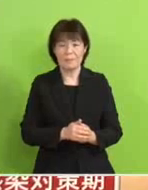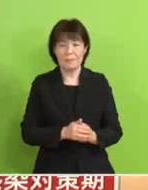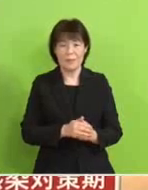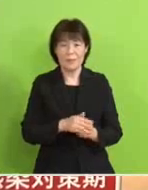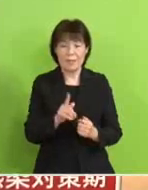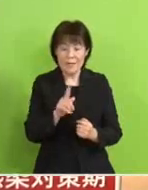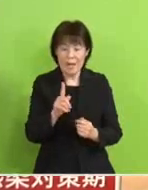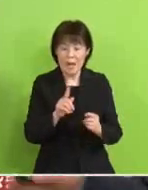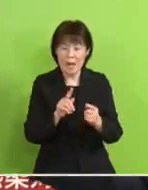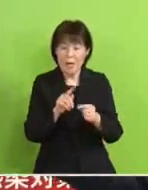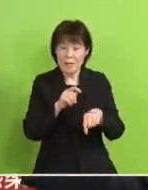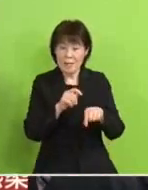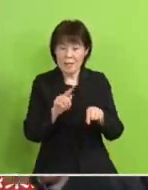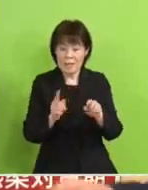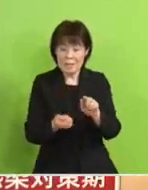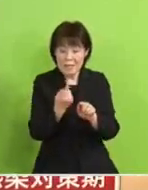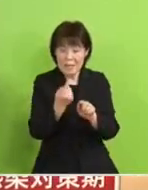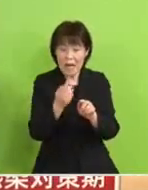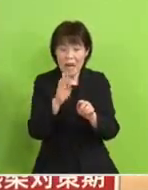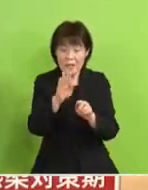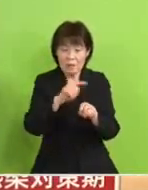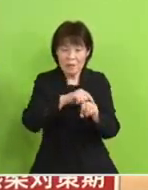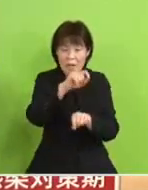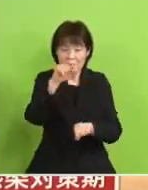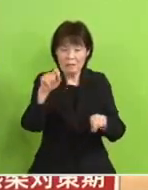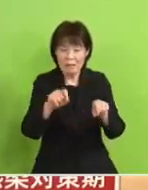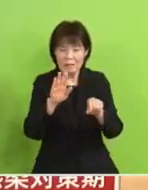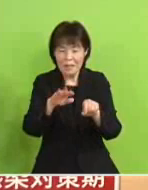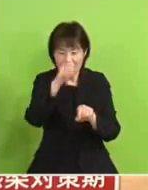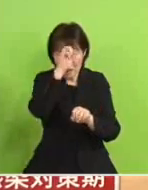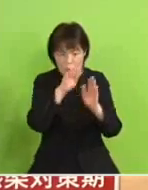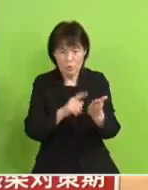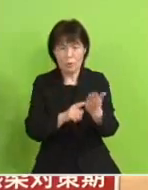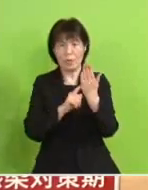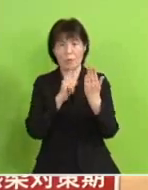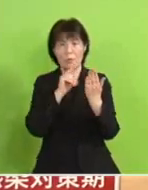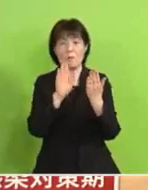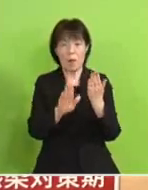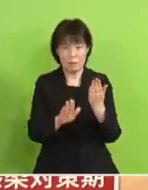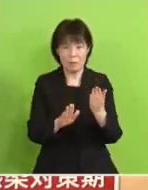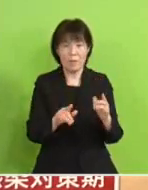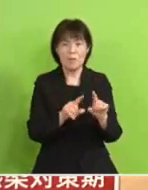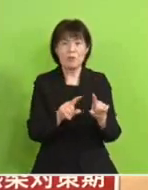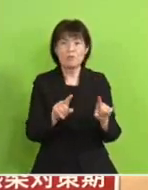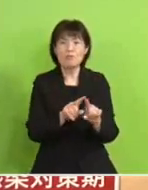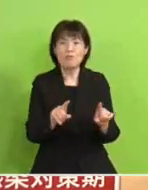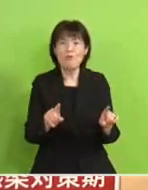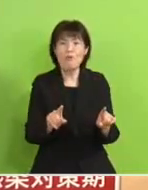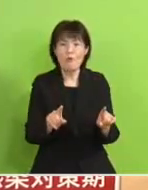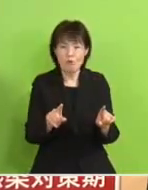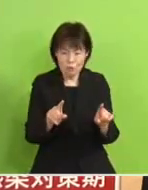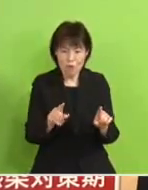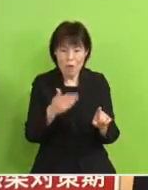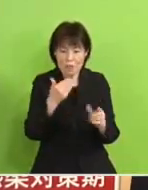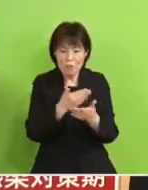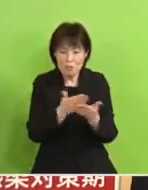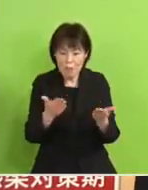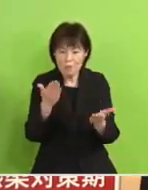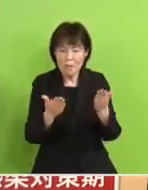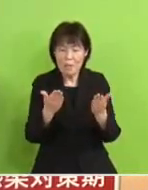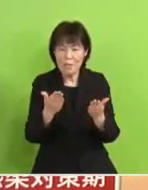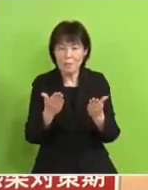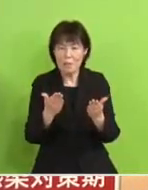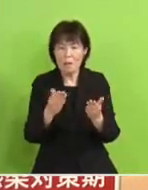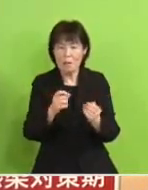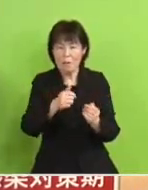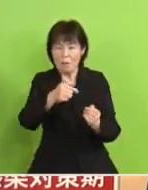ある日少し経ってから出るっていうようなケースが通常の飲食店よりも高い傾向があるのではなかろうかと考え